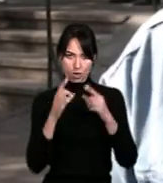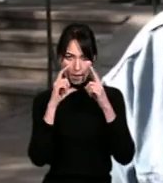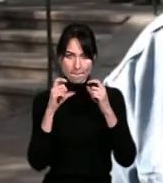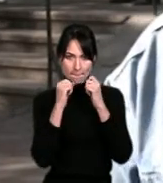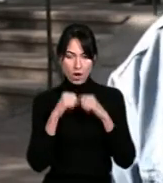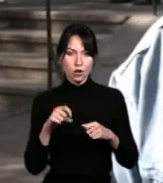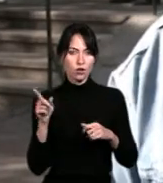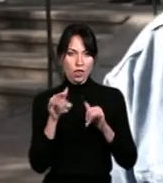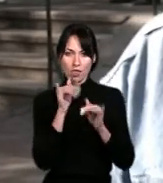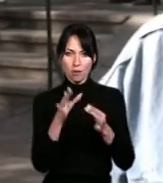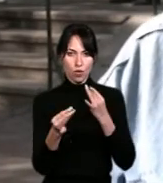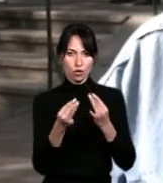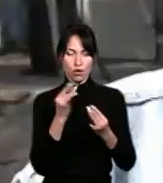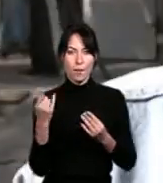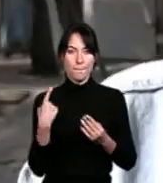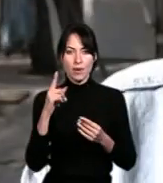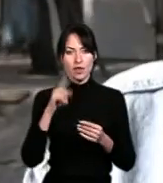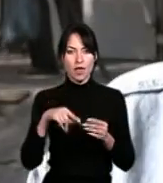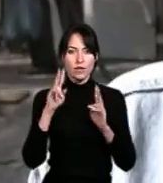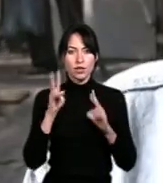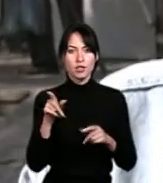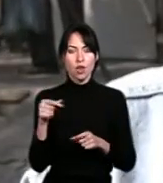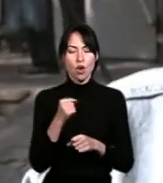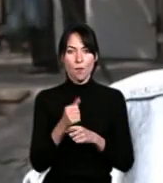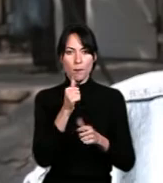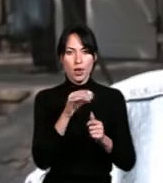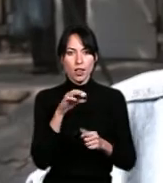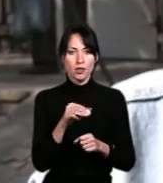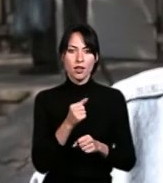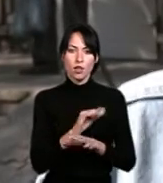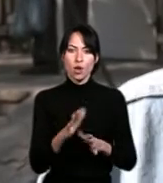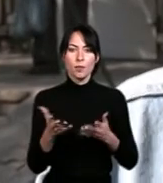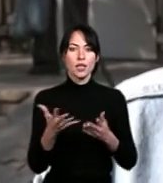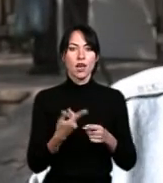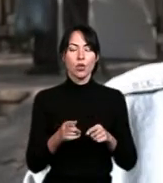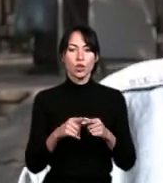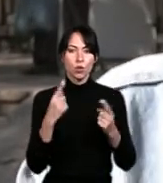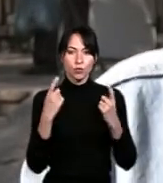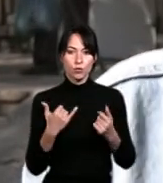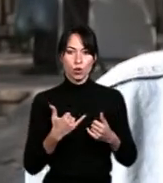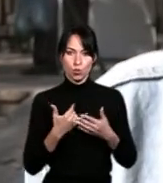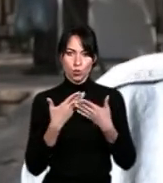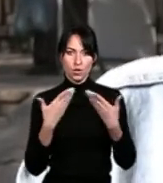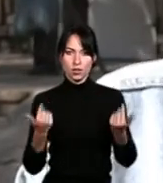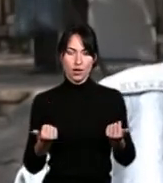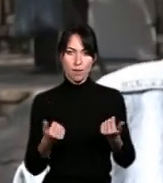вона не може розмовляти. Ми навіть не знаємо, робили їй тест чи не робили. Ніякої такої інформації в нас немає.